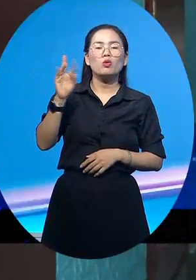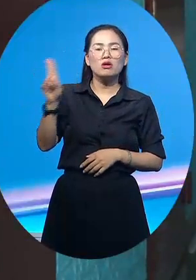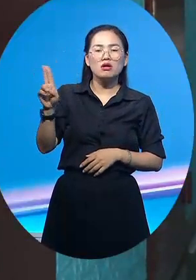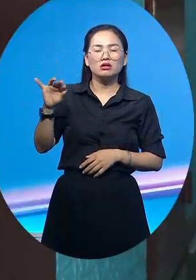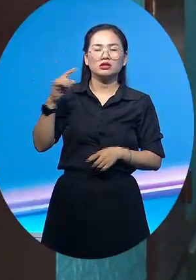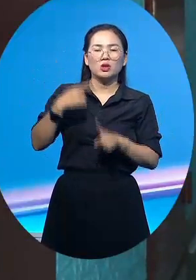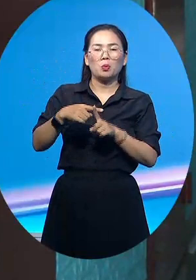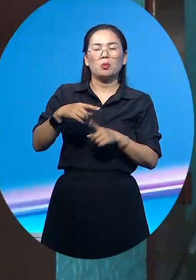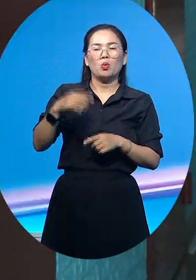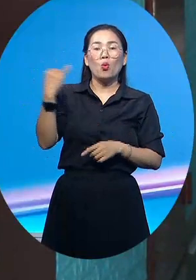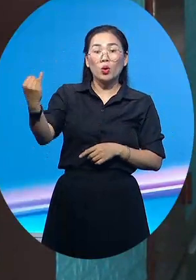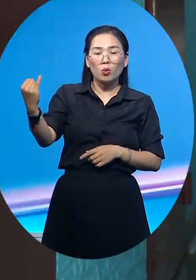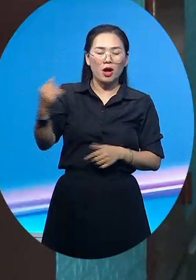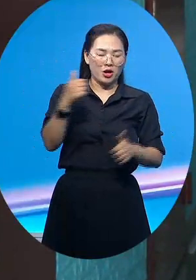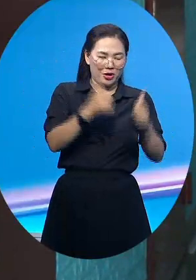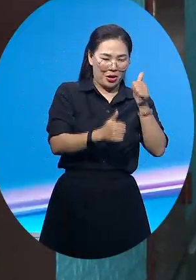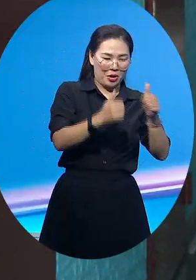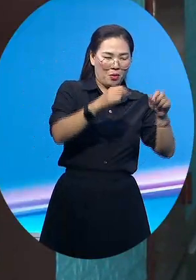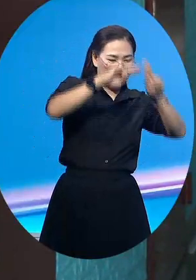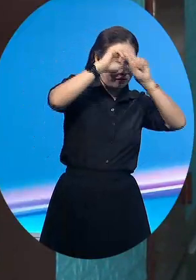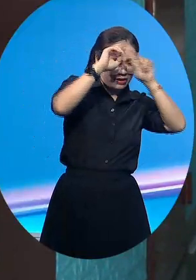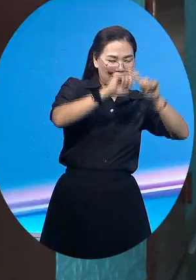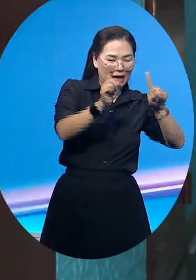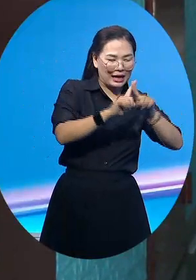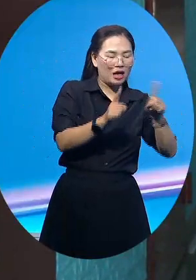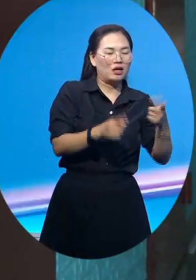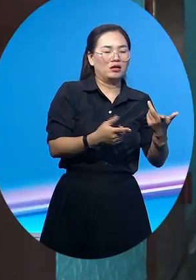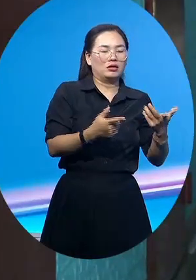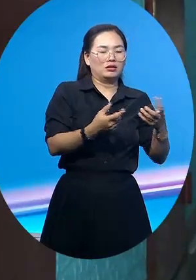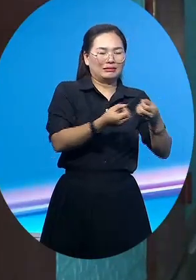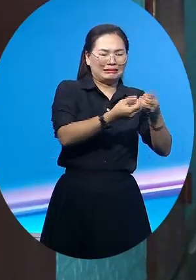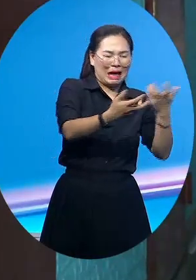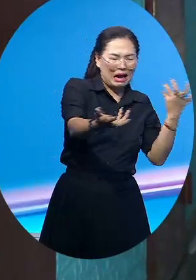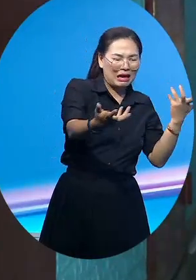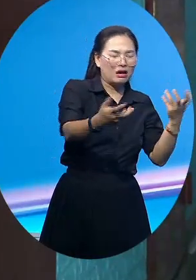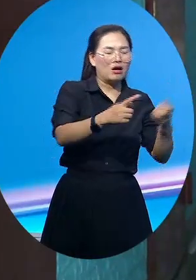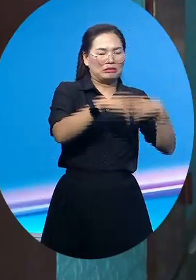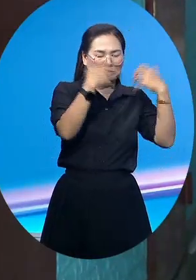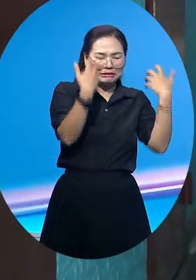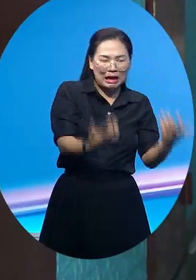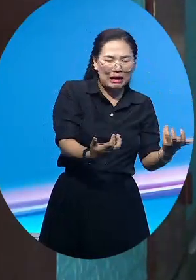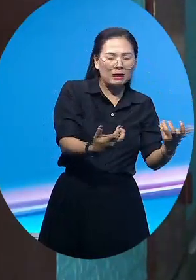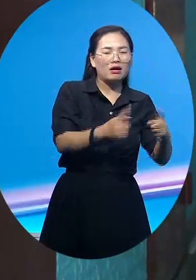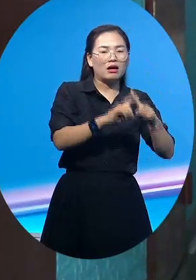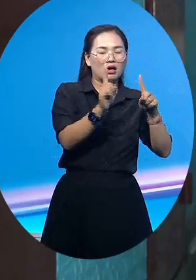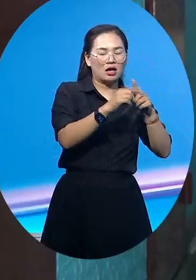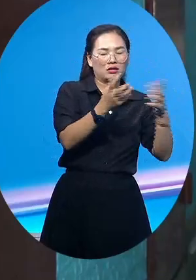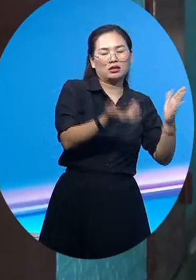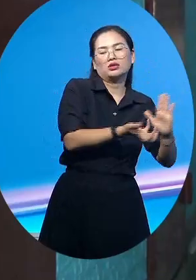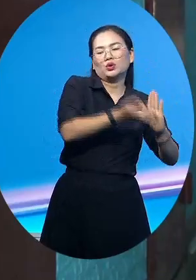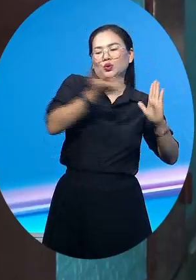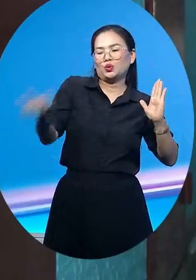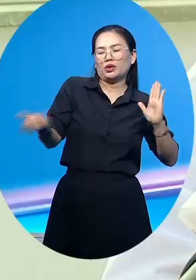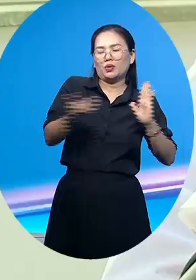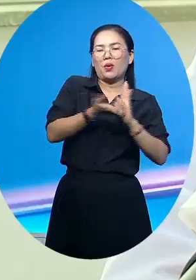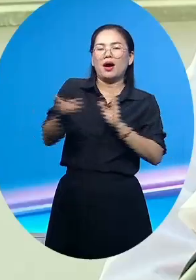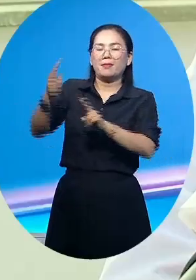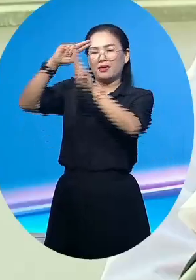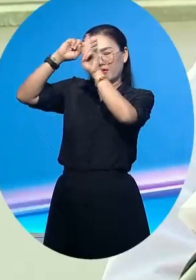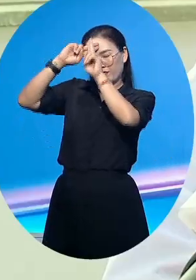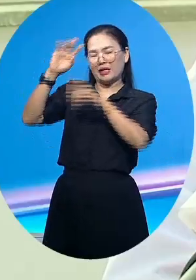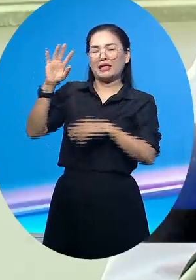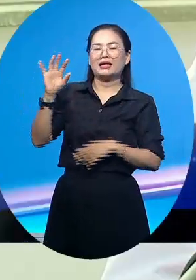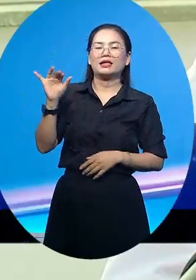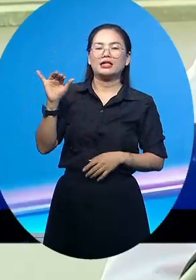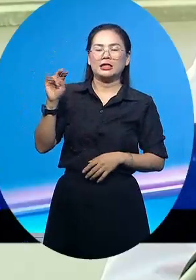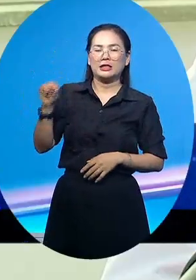thì trong trường hợp mà số ca tay chân miệng tăng danh ở 3 tiêu chí là số ca nhập viện Mới mỗi ngày số ca đang điều trị nội trú và số ca nặng ngay từ